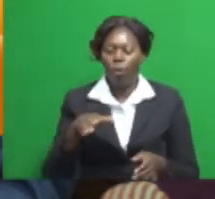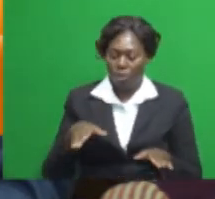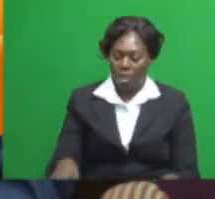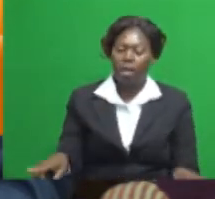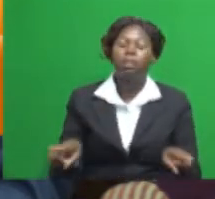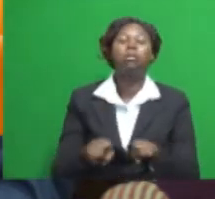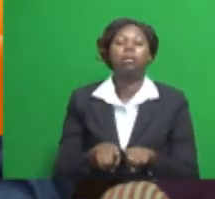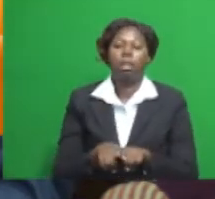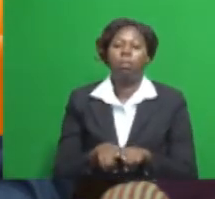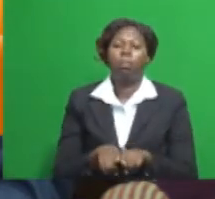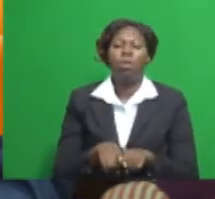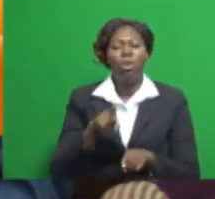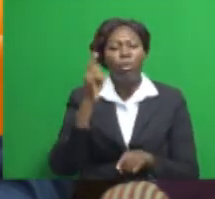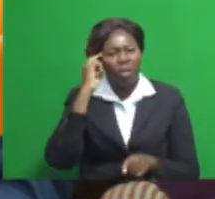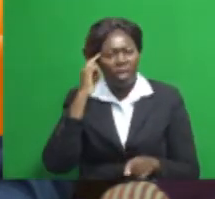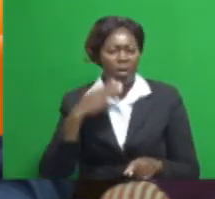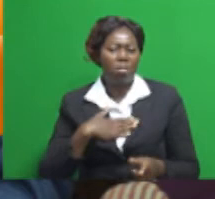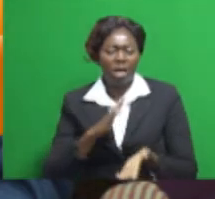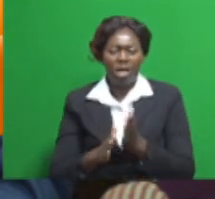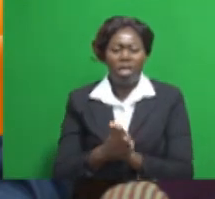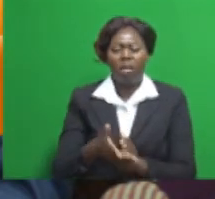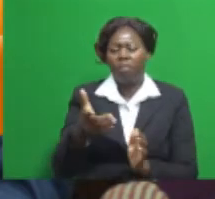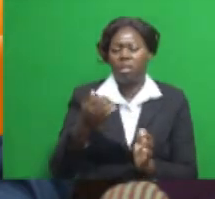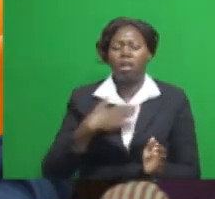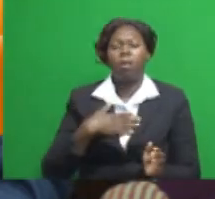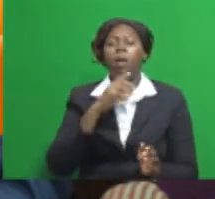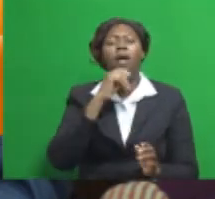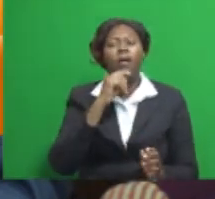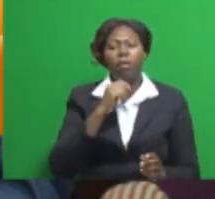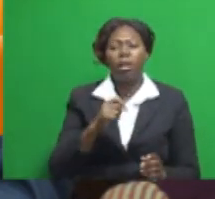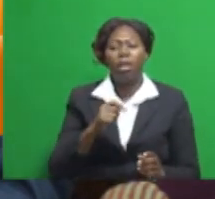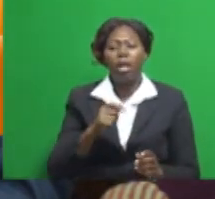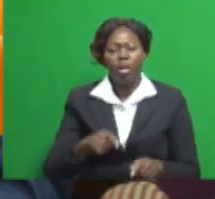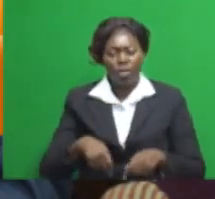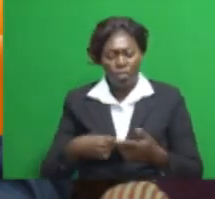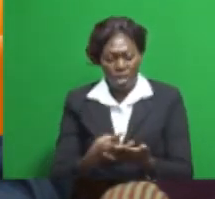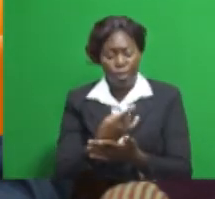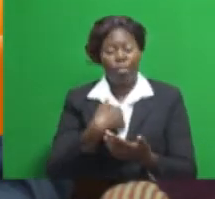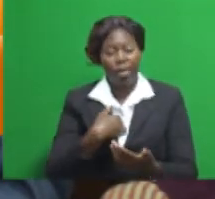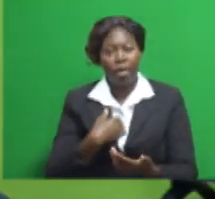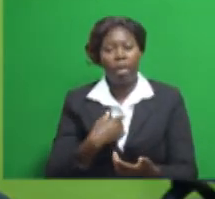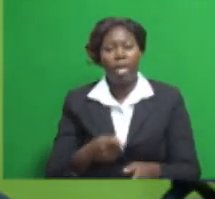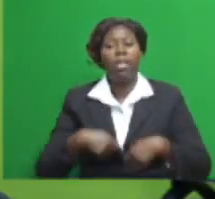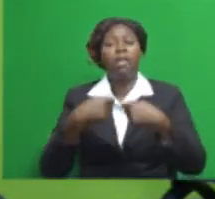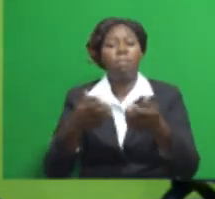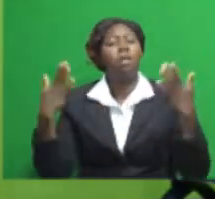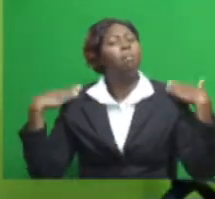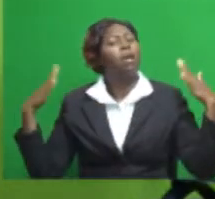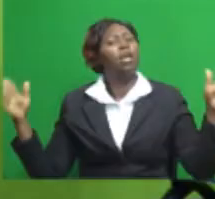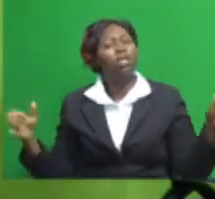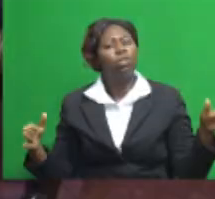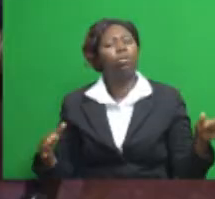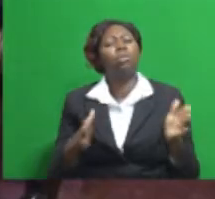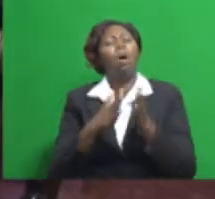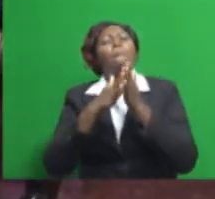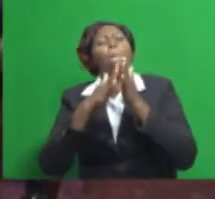vangu vakandipa iko zvino vatumwa vanopfuura mapoka makurukuru ane 12. Chiji kuitika pa